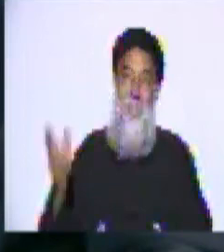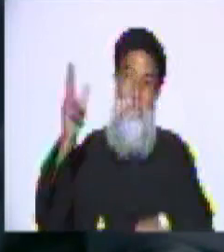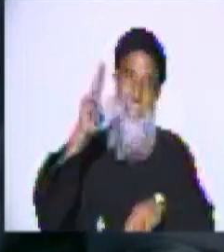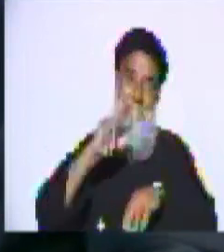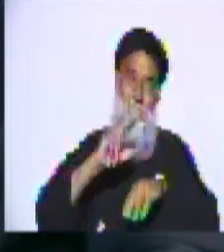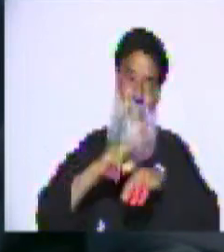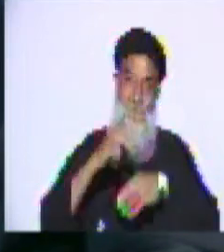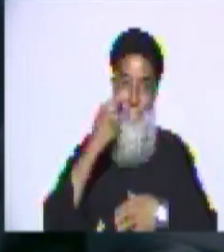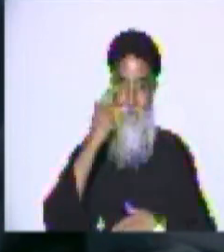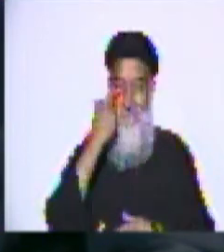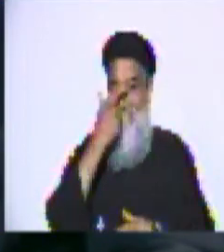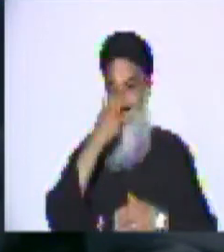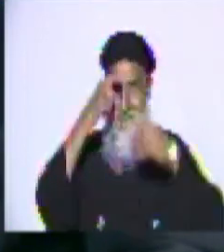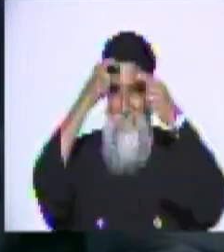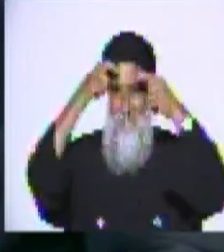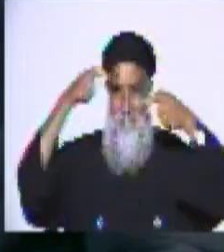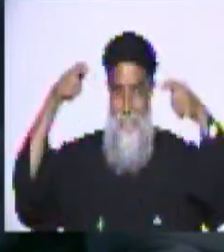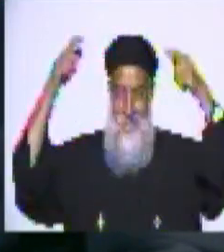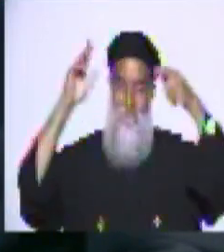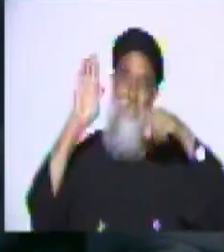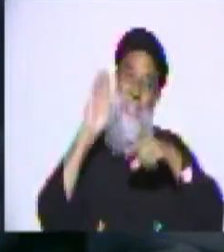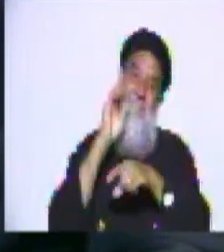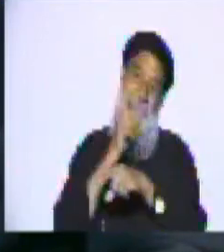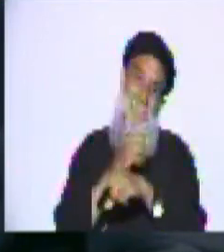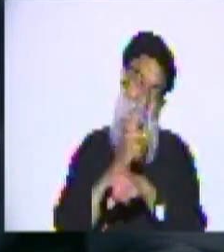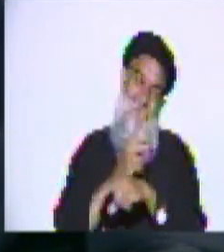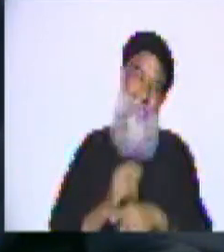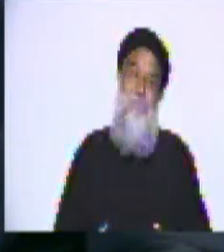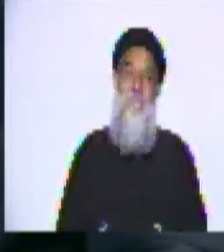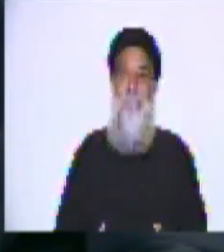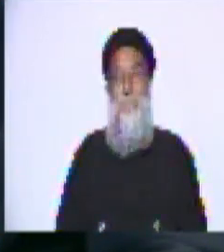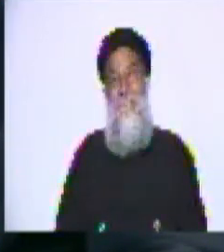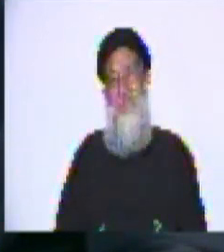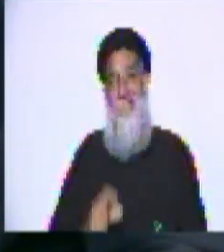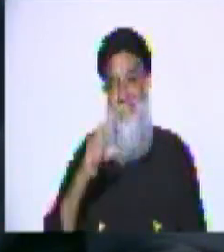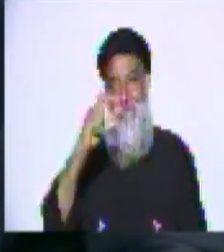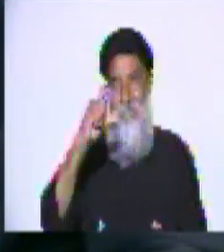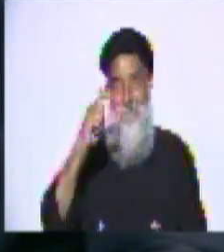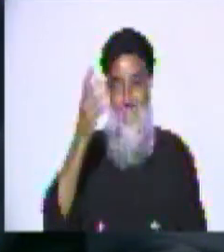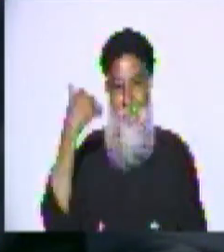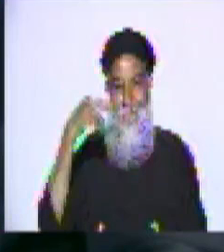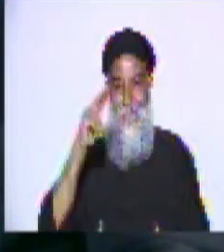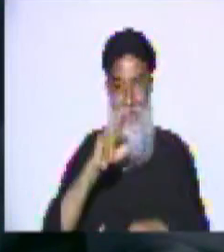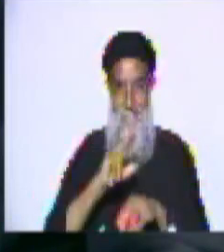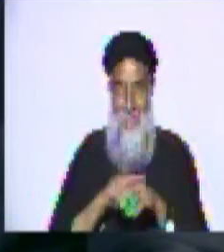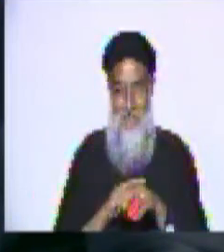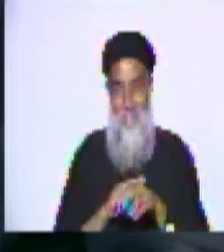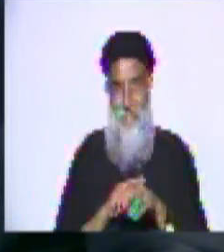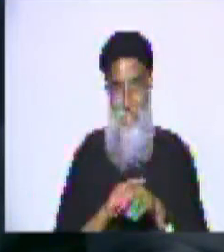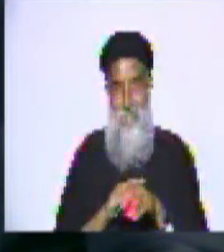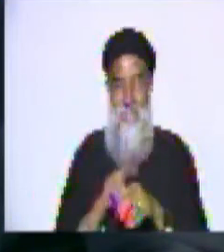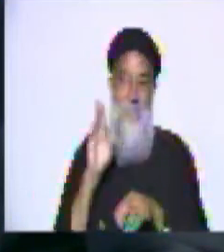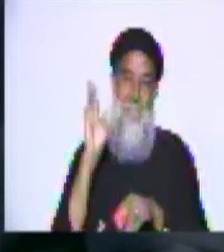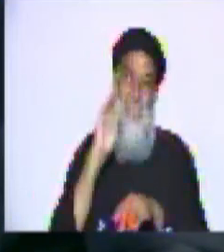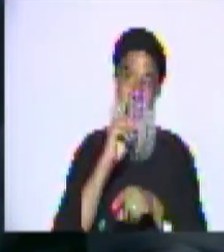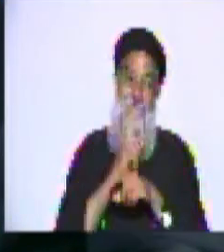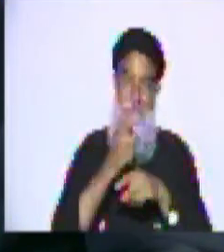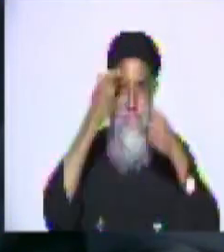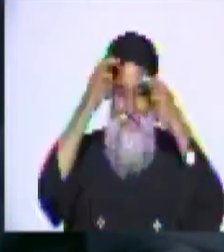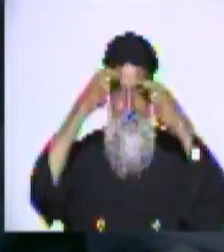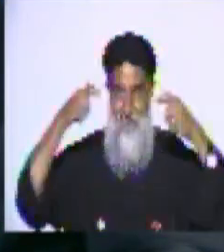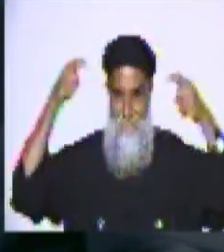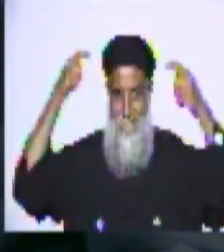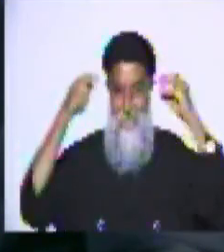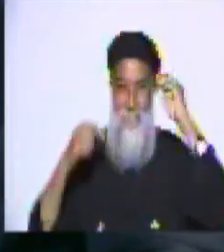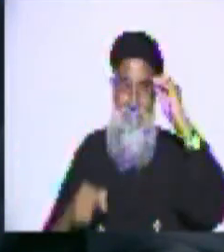أخرى أعزائي المشاهدين مع نيافة الحبر الجليل أنبا بنيامين. في الجزء الثاني من الحلقة هنتكلم مع سيدنا عن إيه